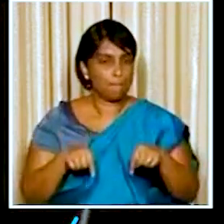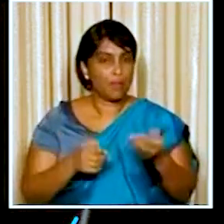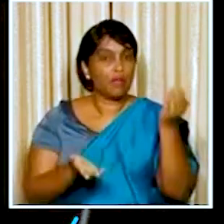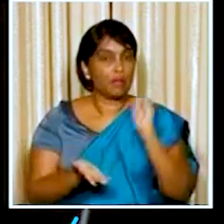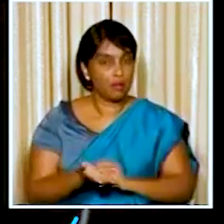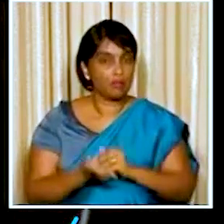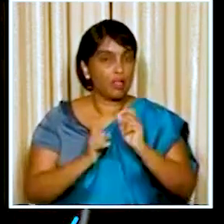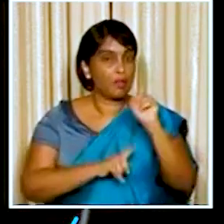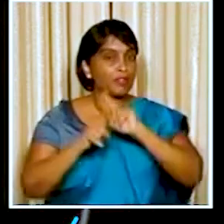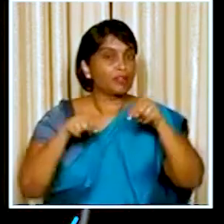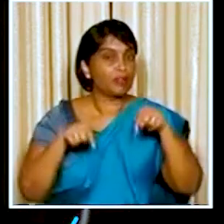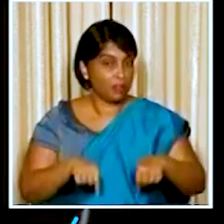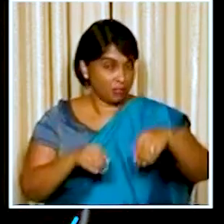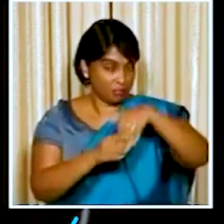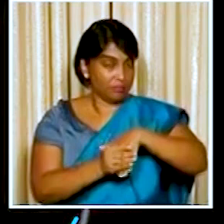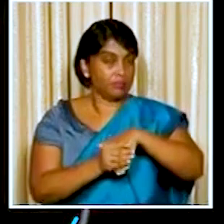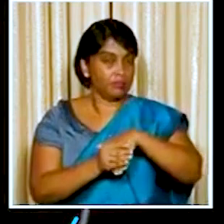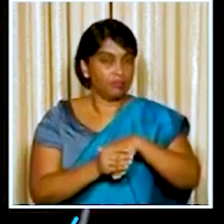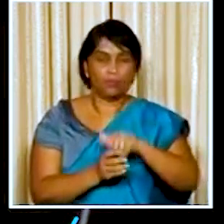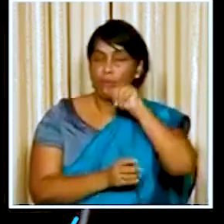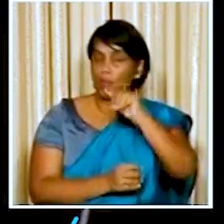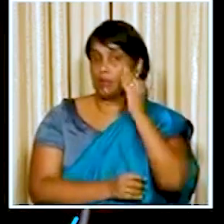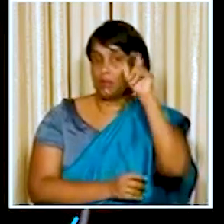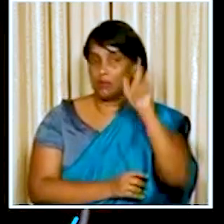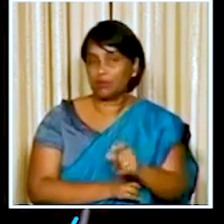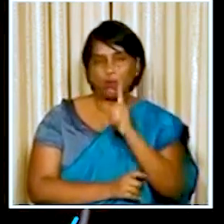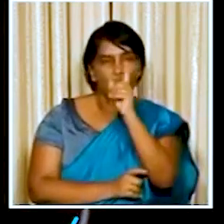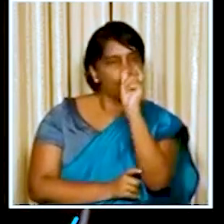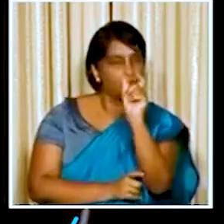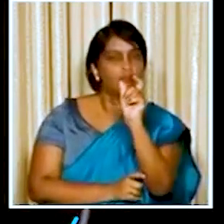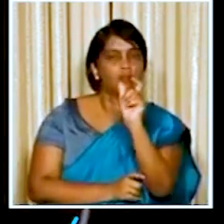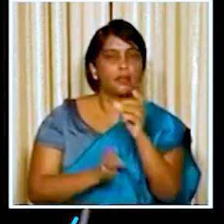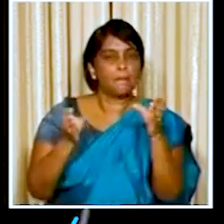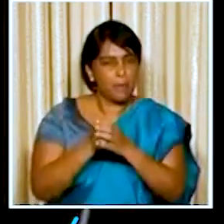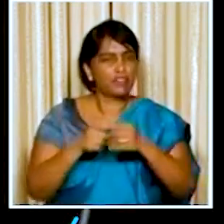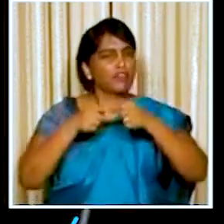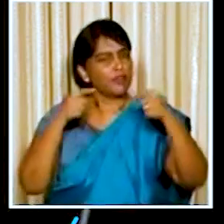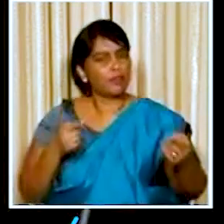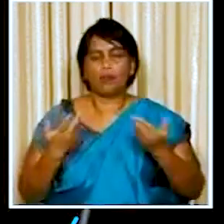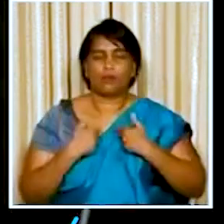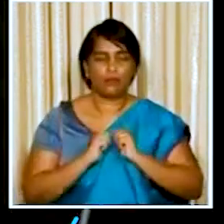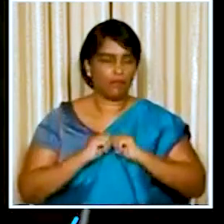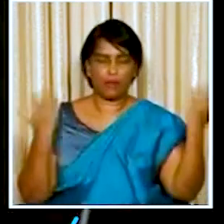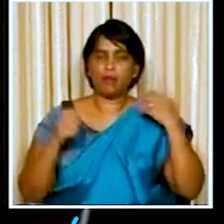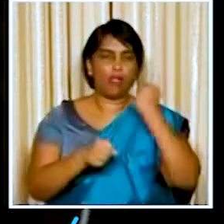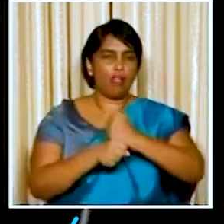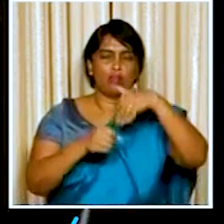නැවත මේ පාර්ලිමේන්තුව තුල කිසිම කාන්තාවකට එක වචනයක් පක්ෂයෙන් විපක්ෂ අපිට වැඩක් නැහැ ආණ්ඩු